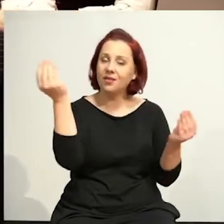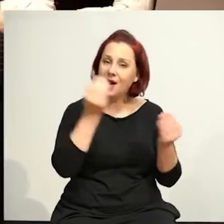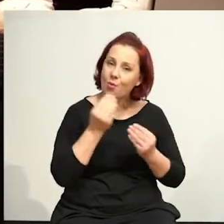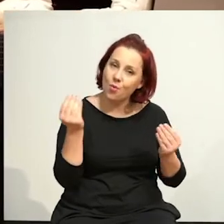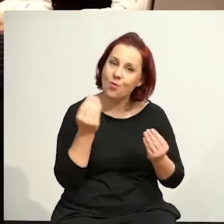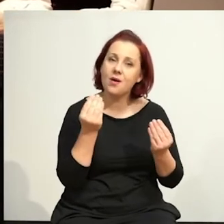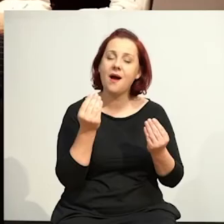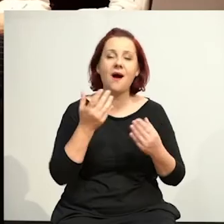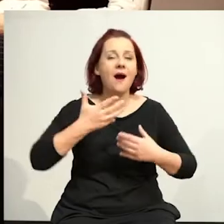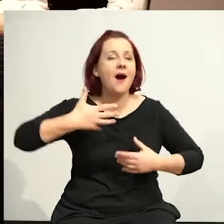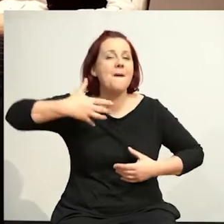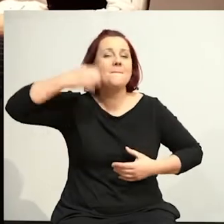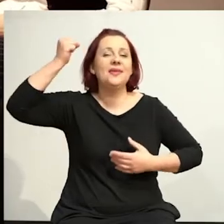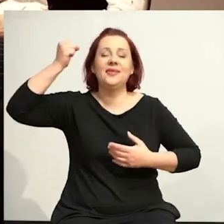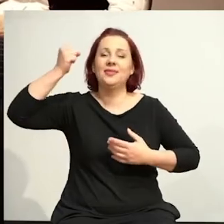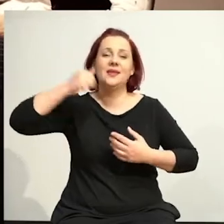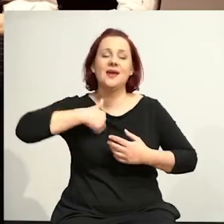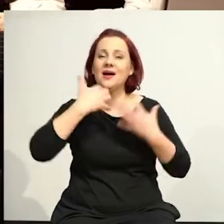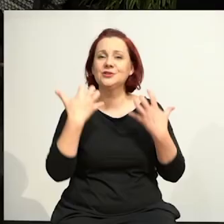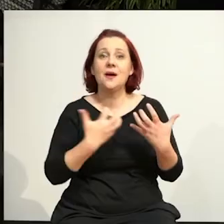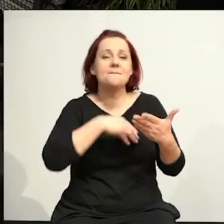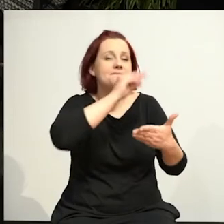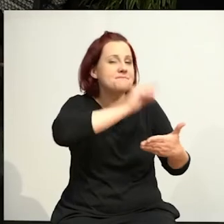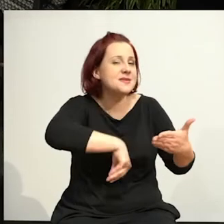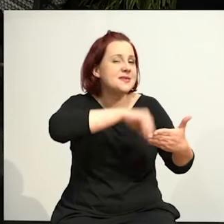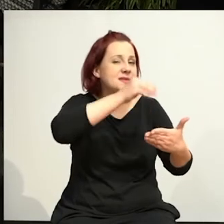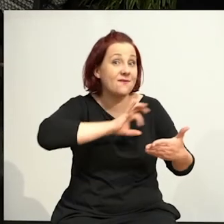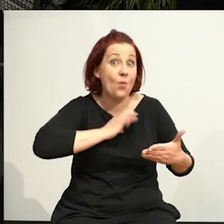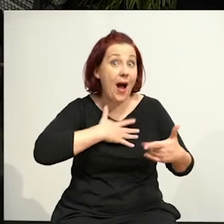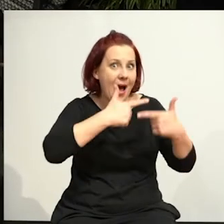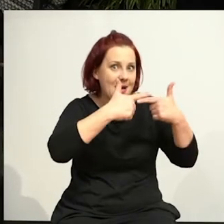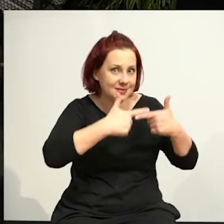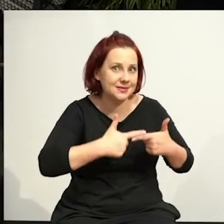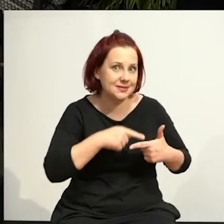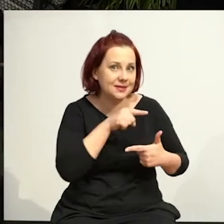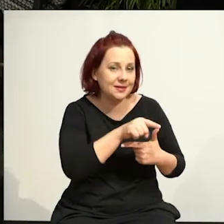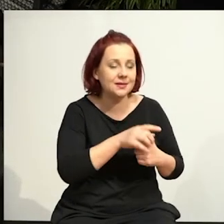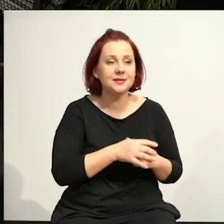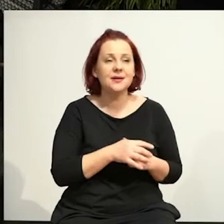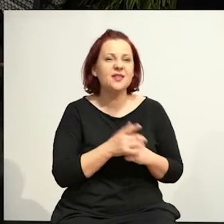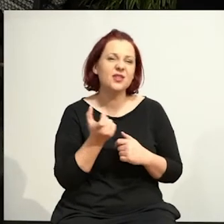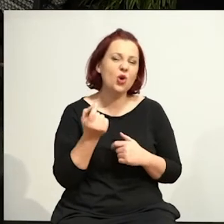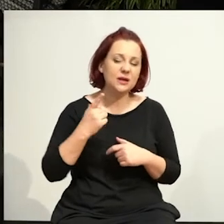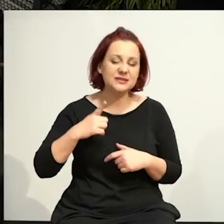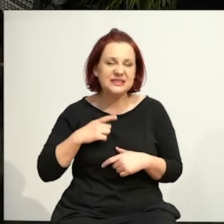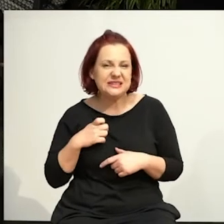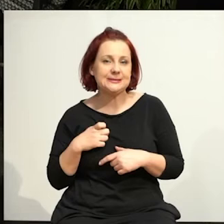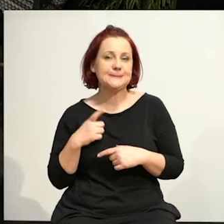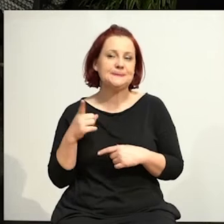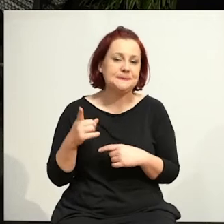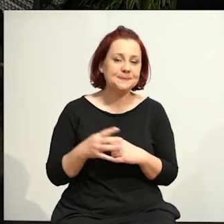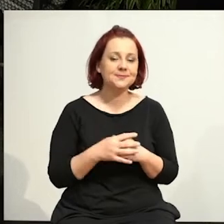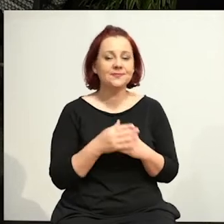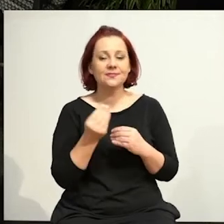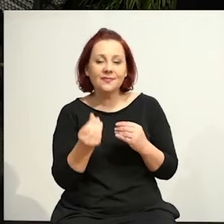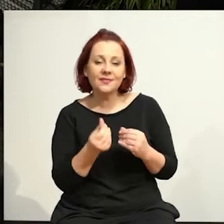tak ambitnie bardzo chciałem pisać i z taką nutą zazdrości, że